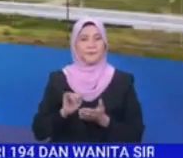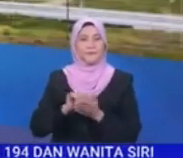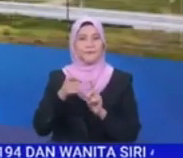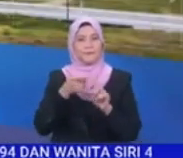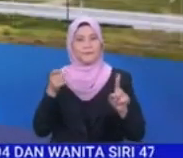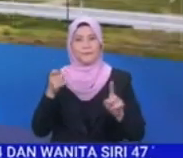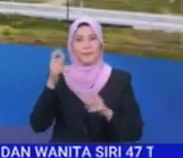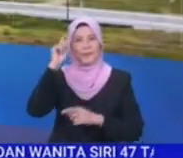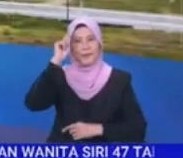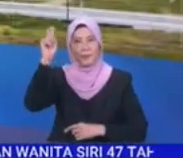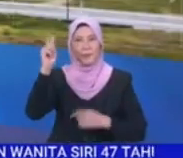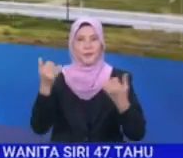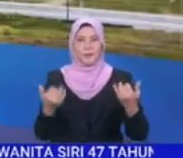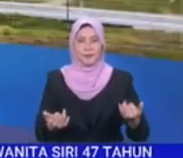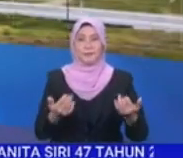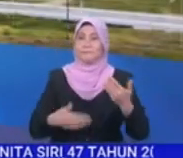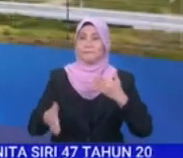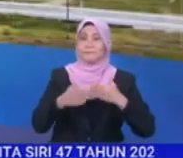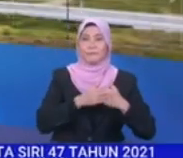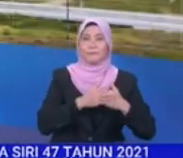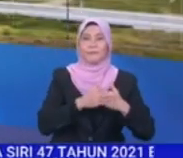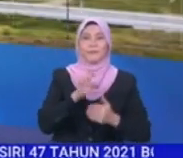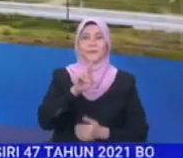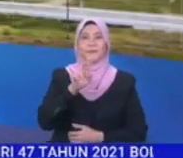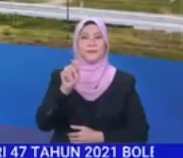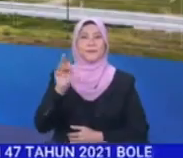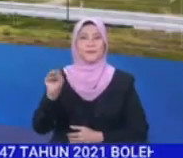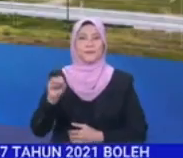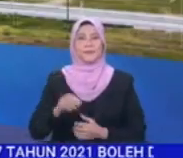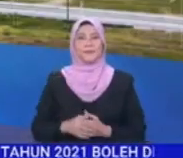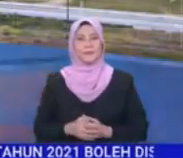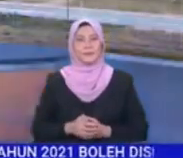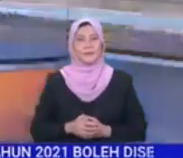paparan berita dari Terengganu hari ini kembali ke angkasapuri